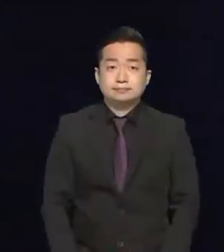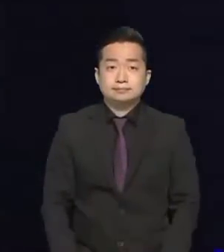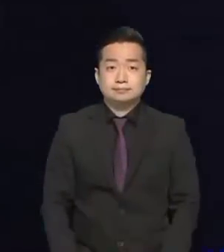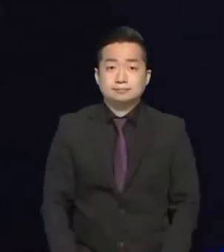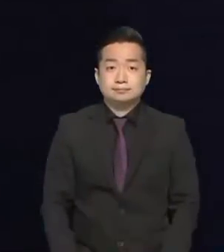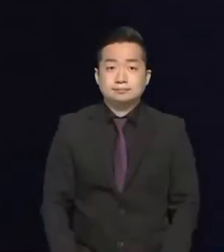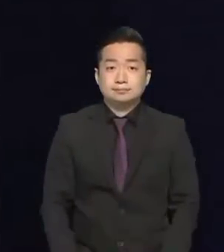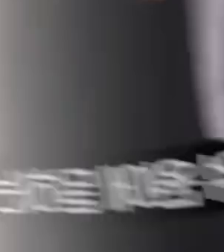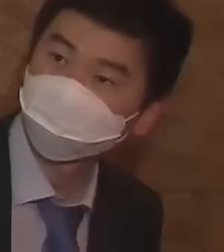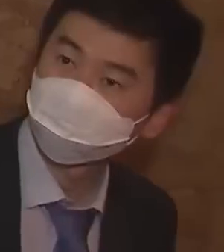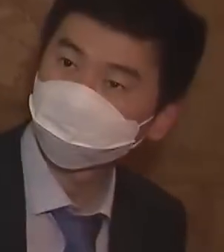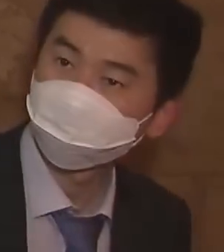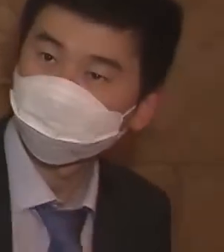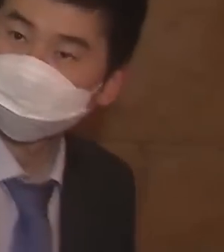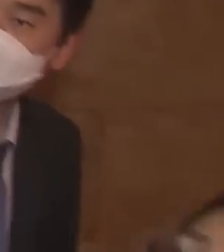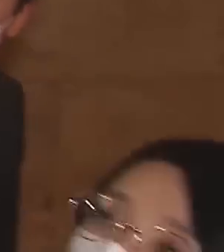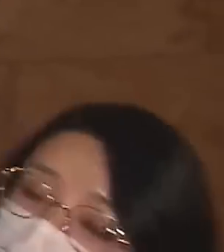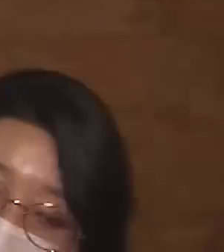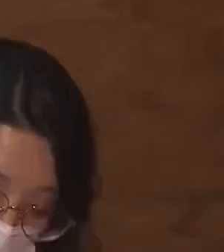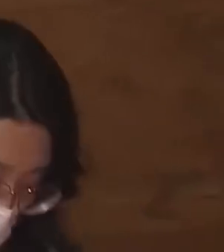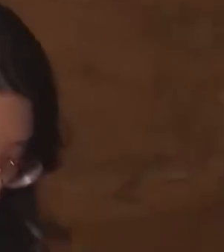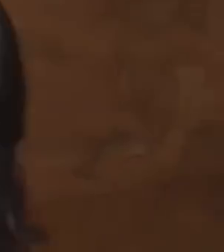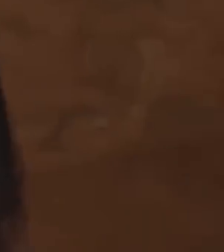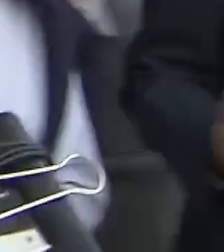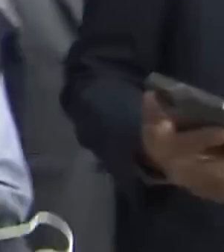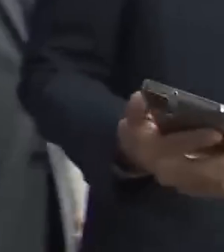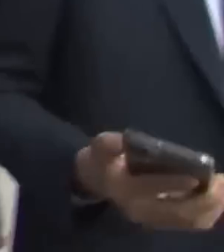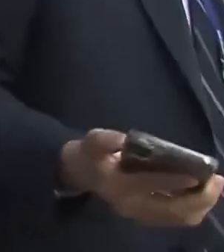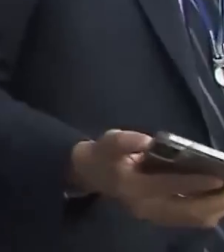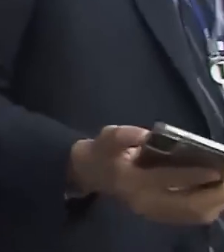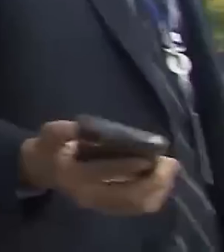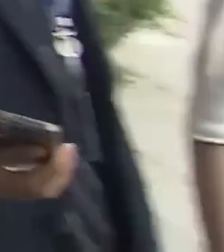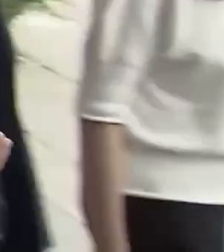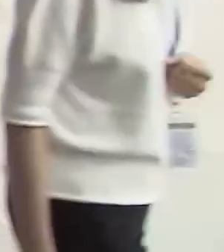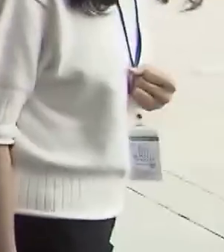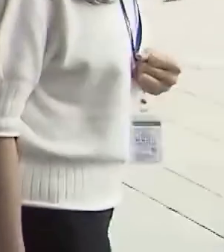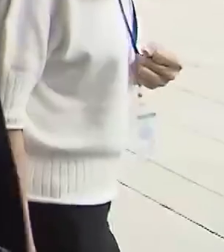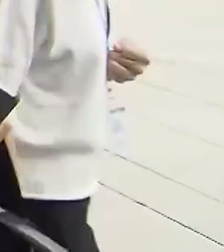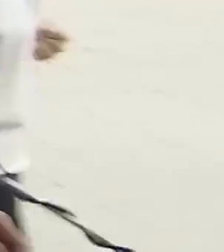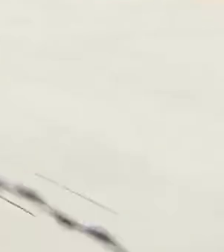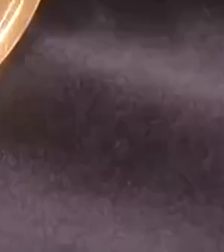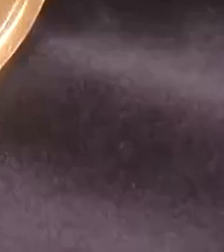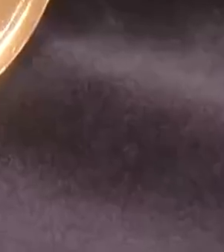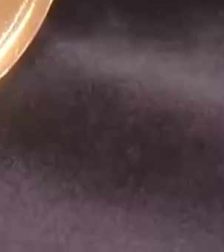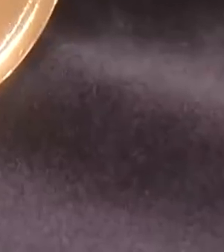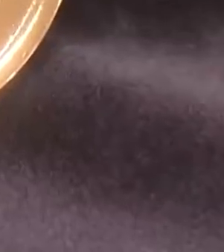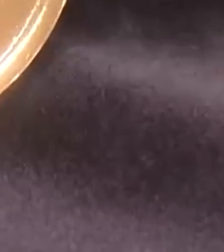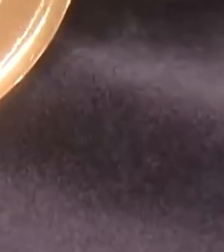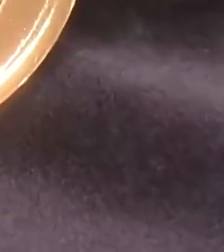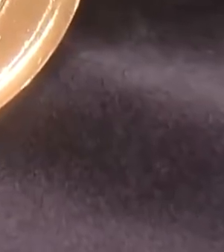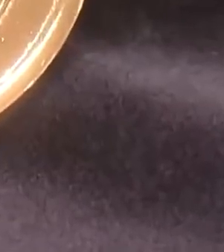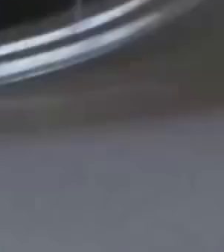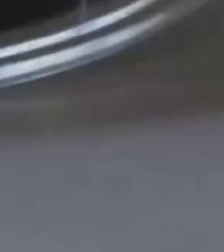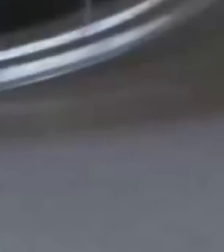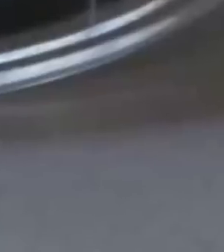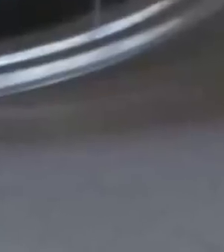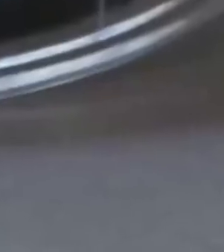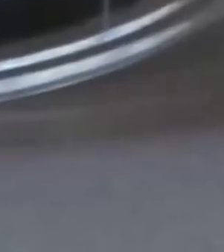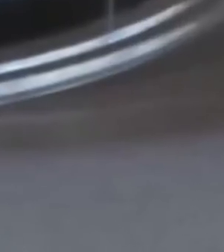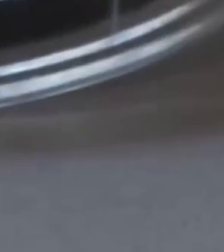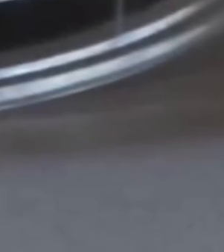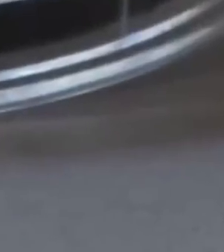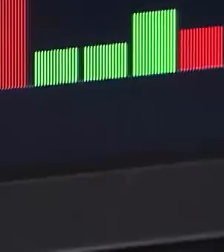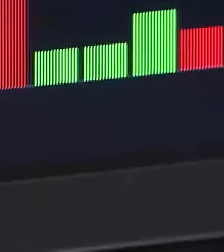이성훈입니다. 한때 60억 원에 달하는 가상화폐를 보유했던 것으로 알려진 민주당 김남국 의원의 자산 증식 과정이 주목받고